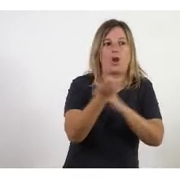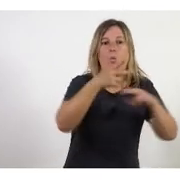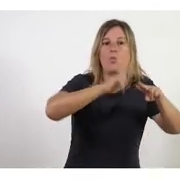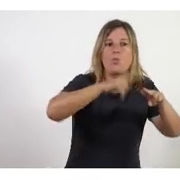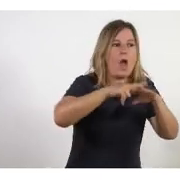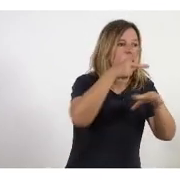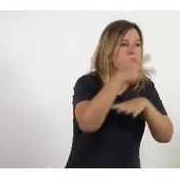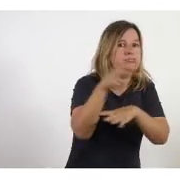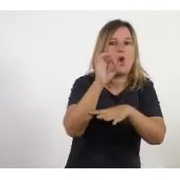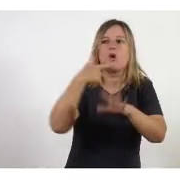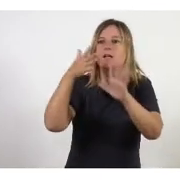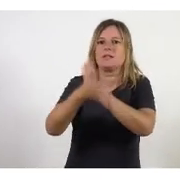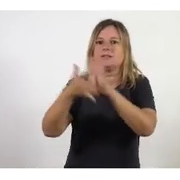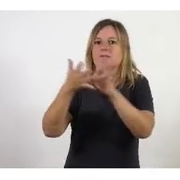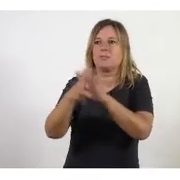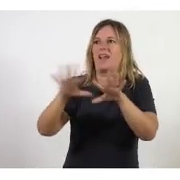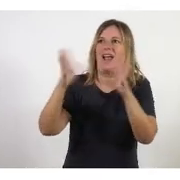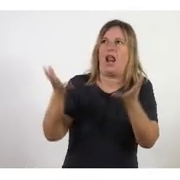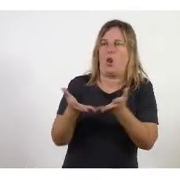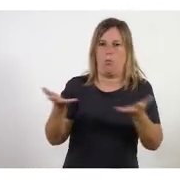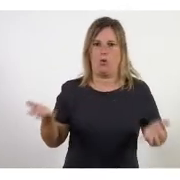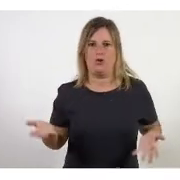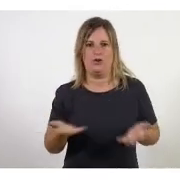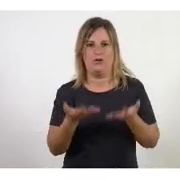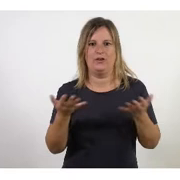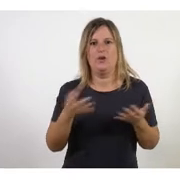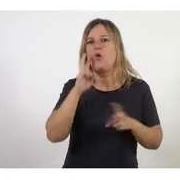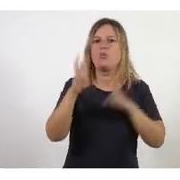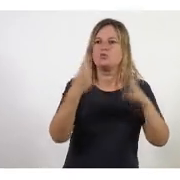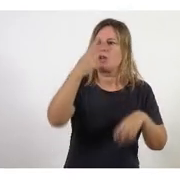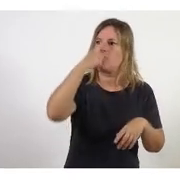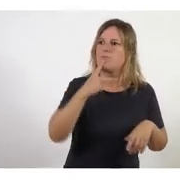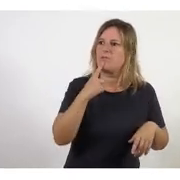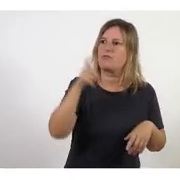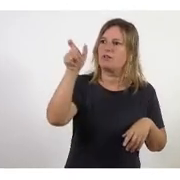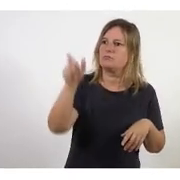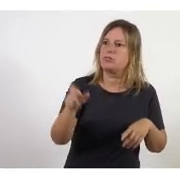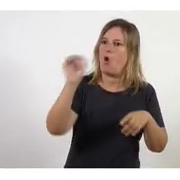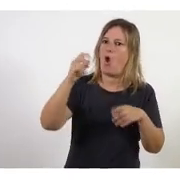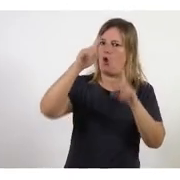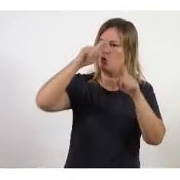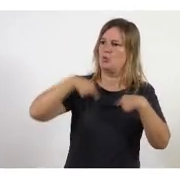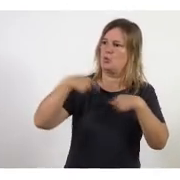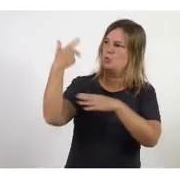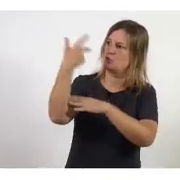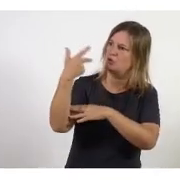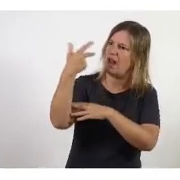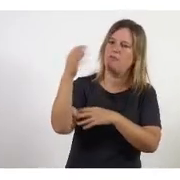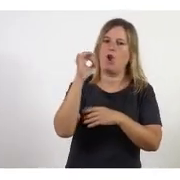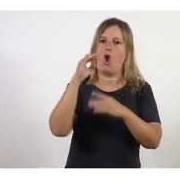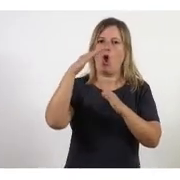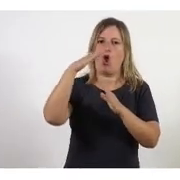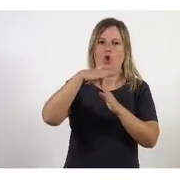També és super, super important. Explicar-vos el món amb un perfil, amb un testimoni, amb un vídeo selfie, explicar-vos el món amb un